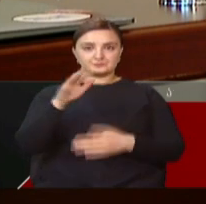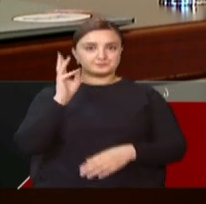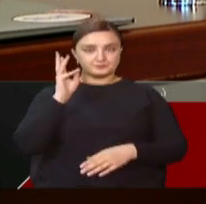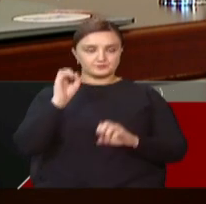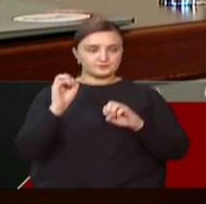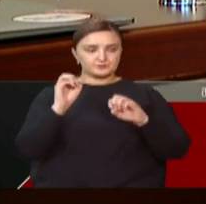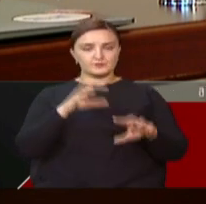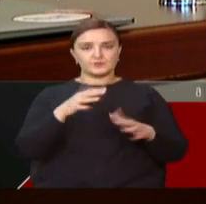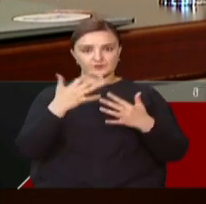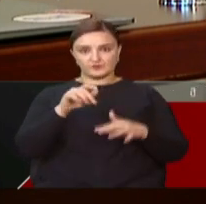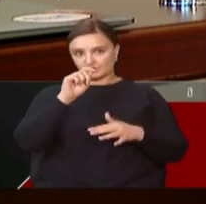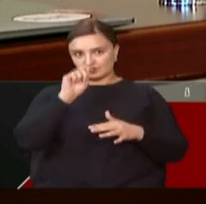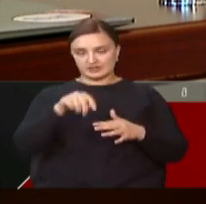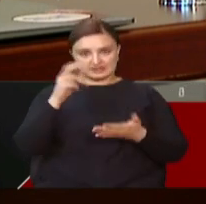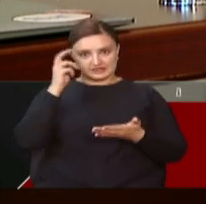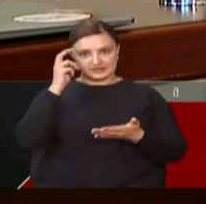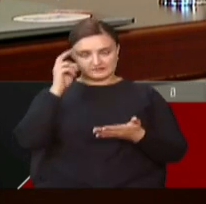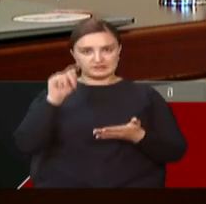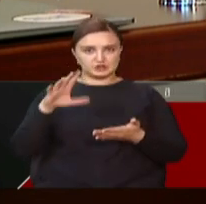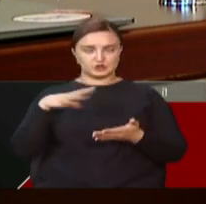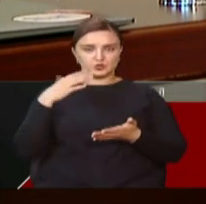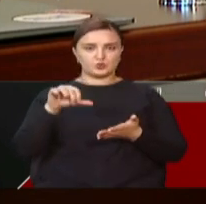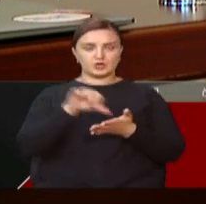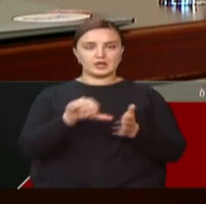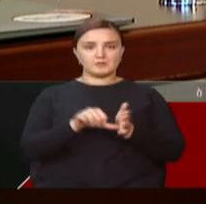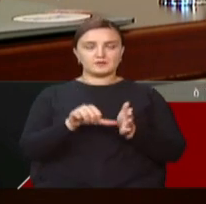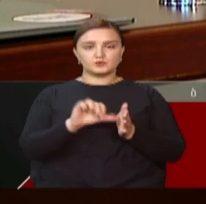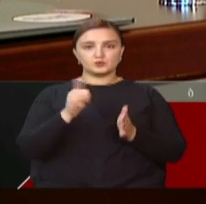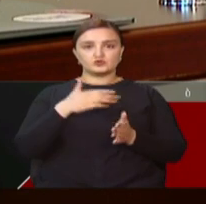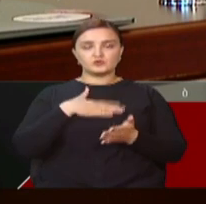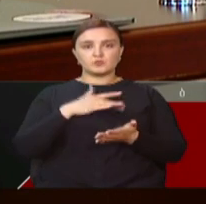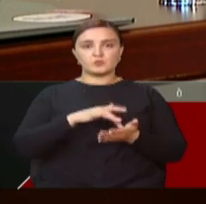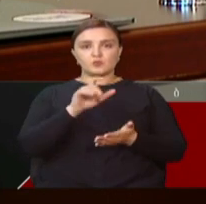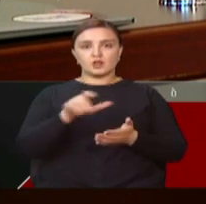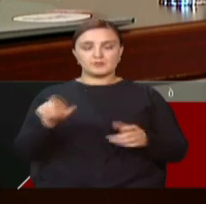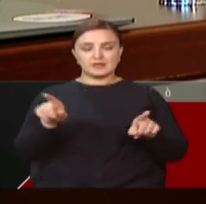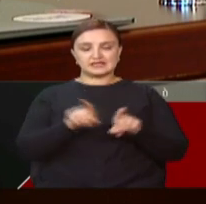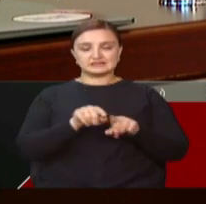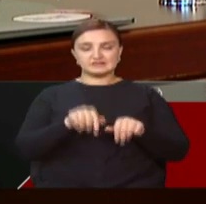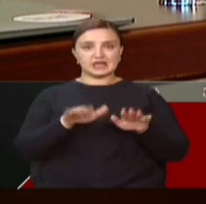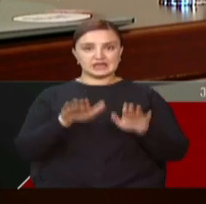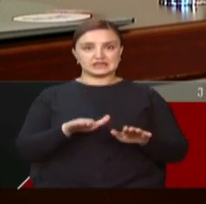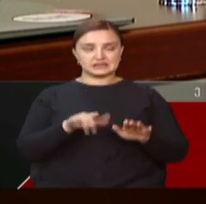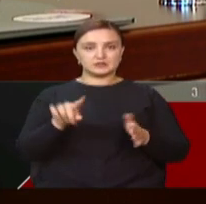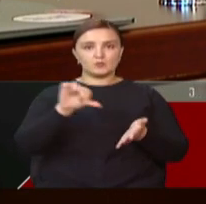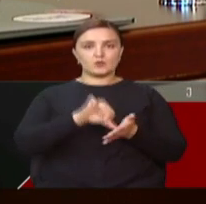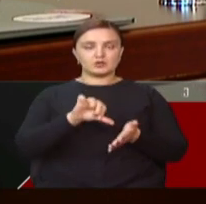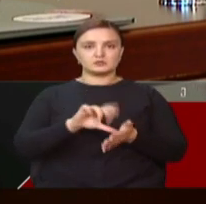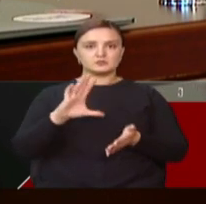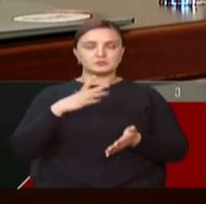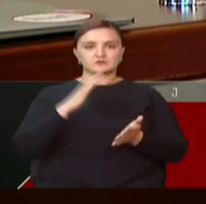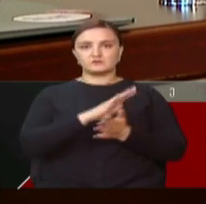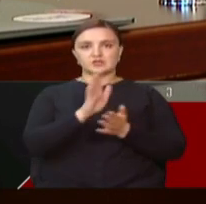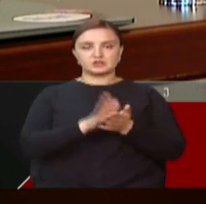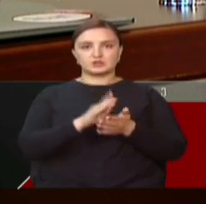Овес. Украина так и есть, из их ой, как мы работаем, как чуем вокалки, все себе откилзе, да из монацилия обта, а лазер тул